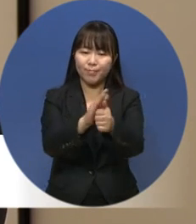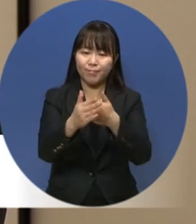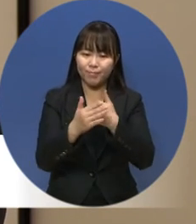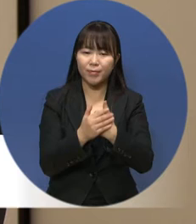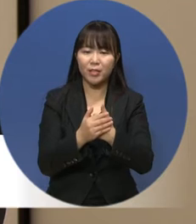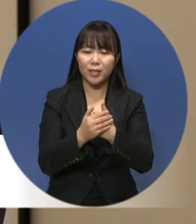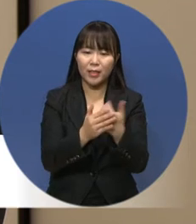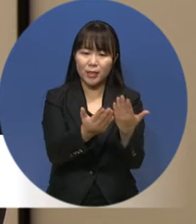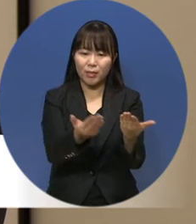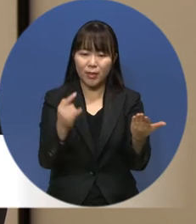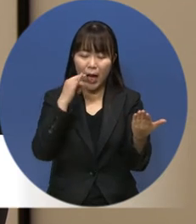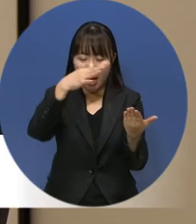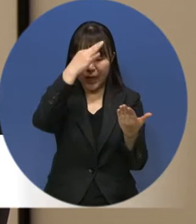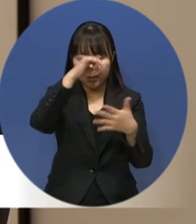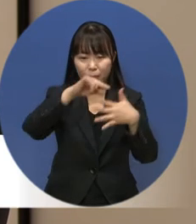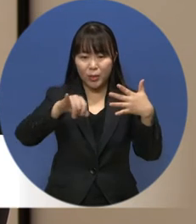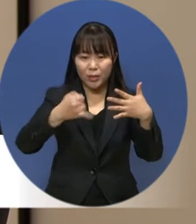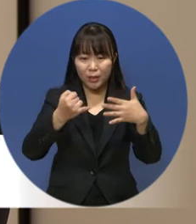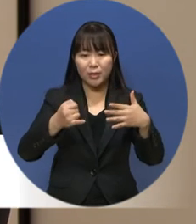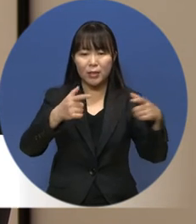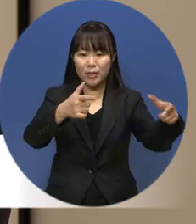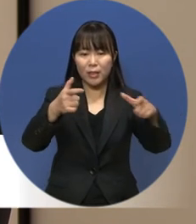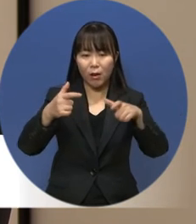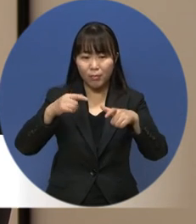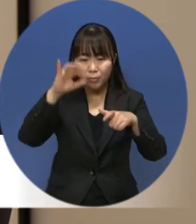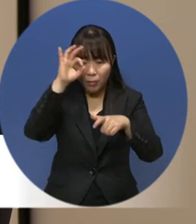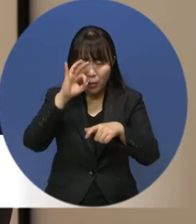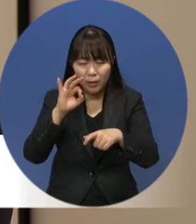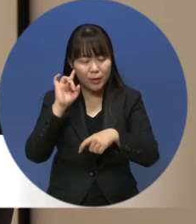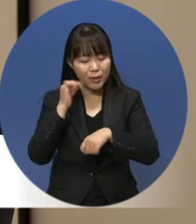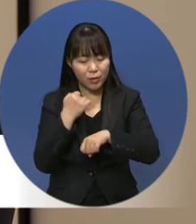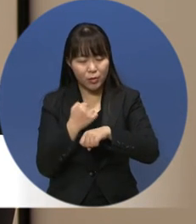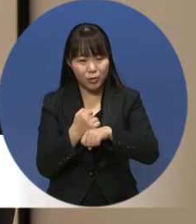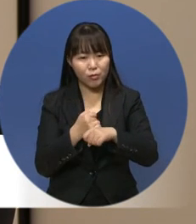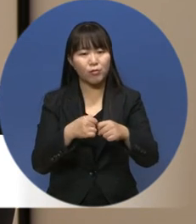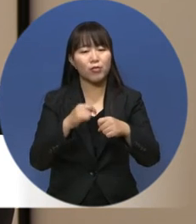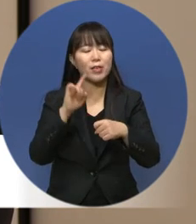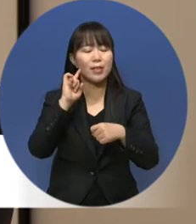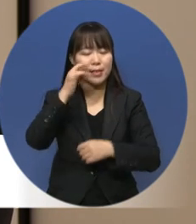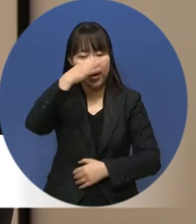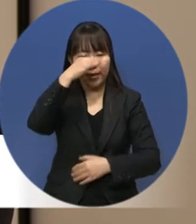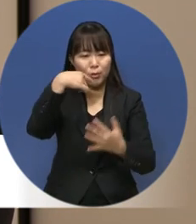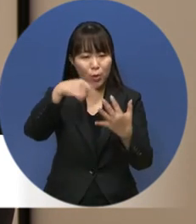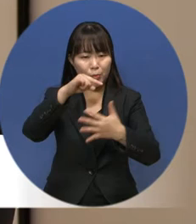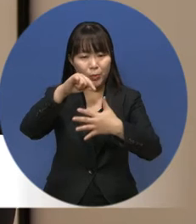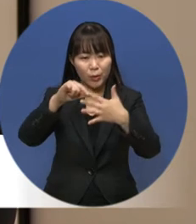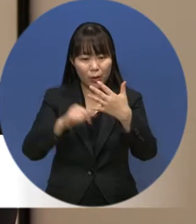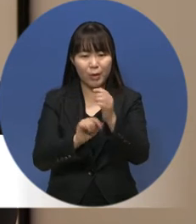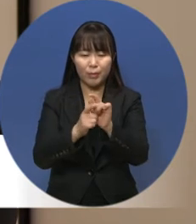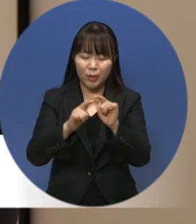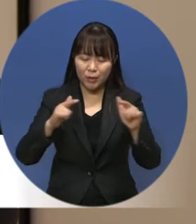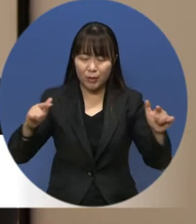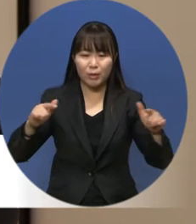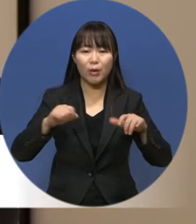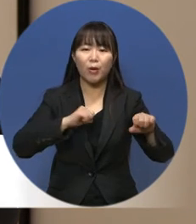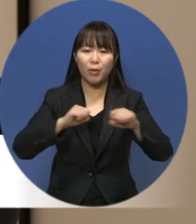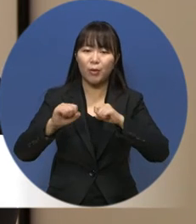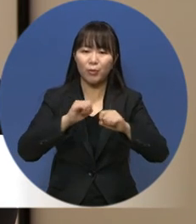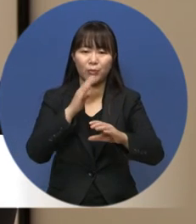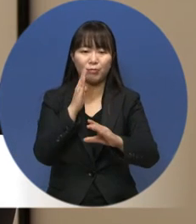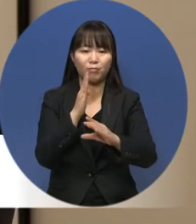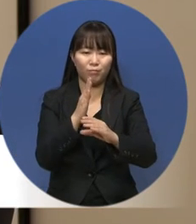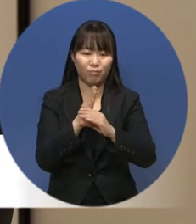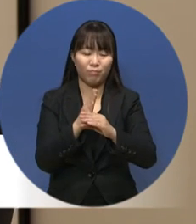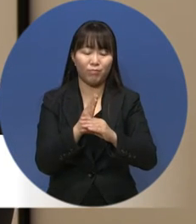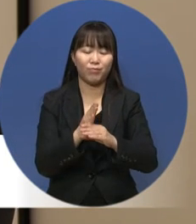파워 전시 아트 프로젝트 어 지역 리서치 영국 며칠 교육 프로그램 등